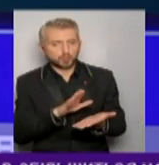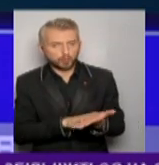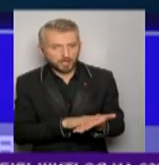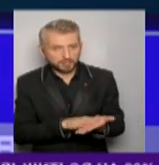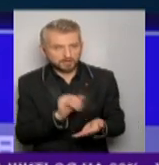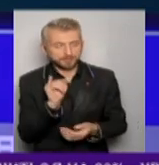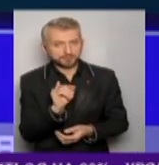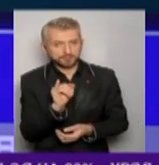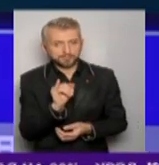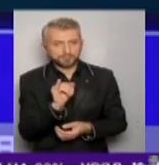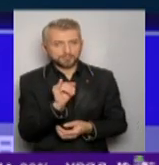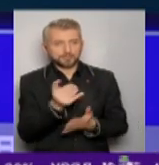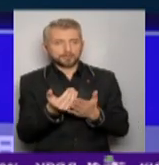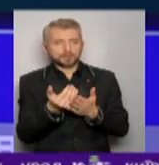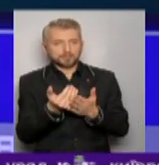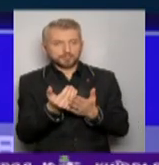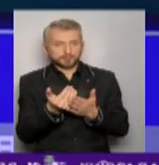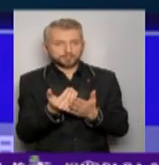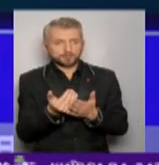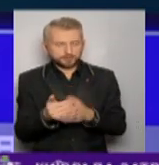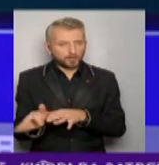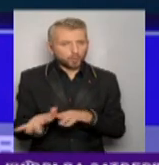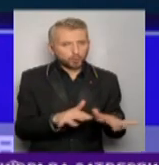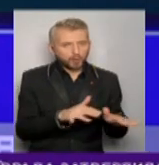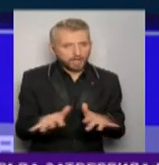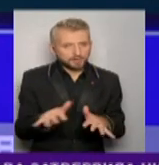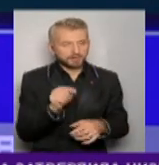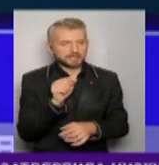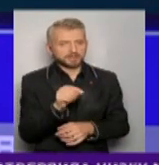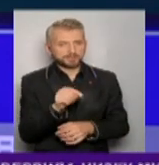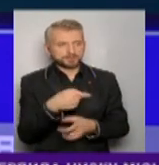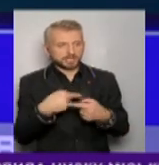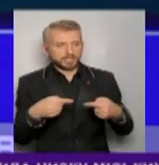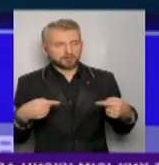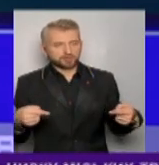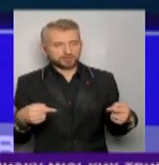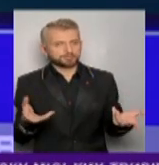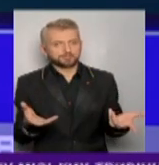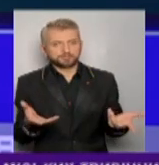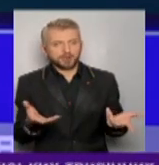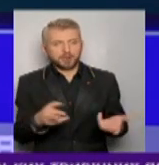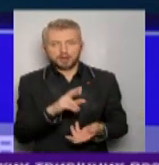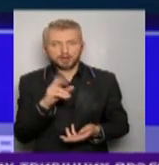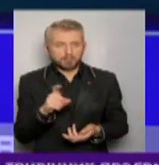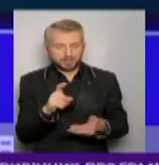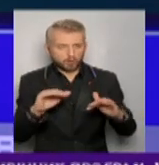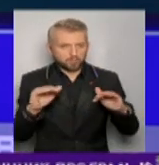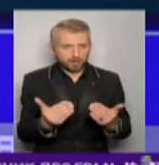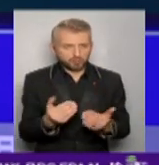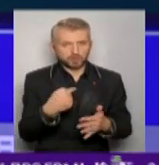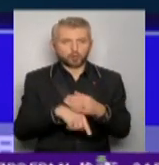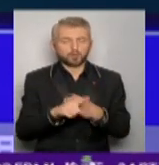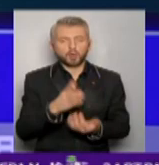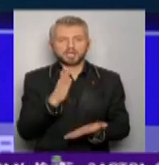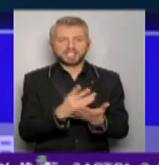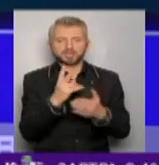і перерухатись ці речі без обмежень. Тобто є